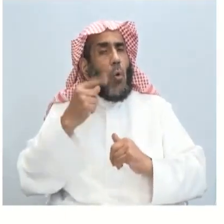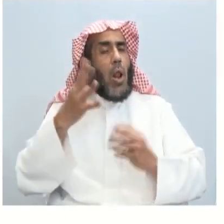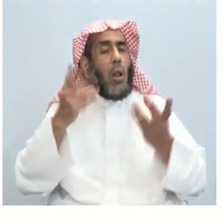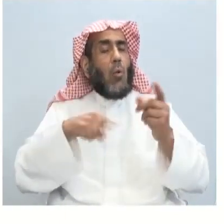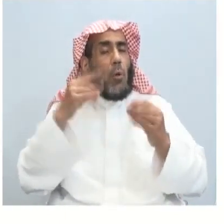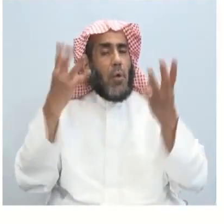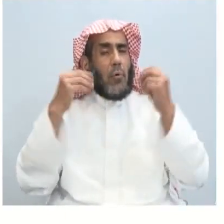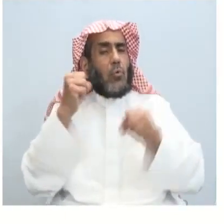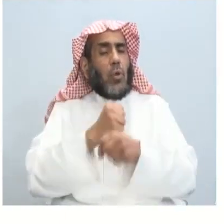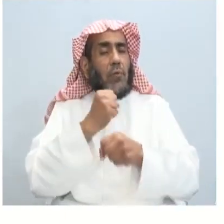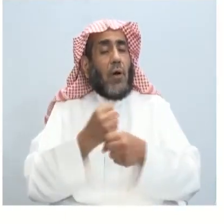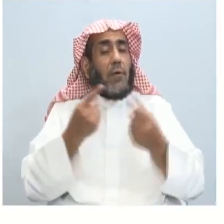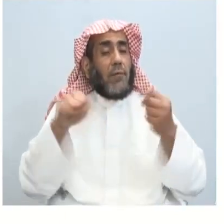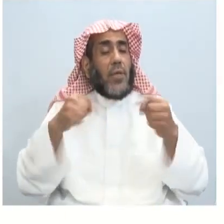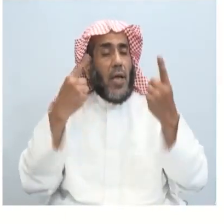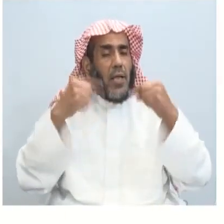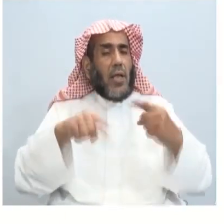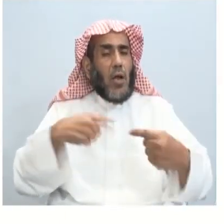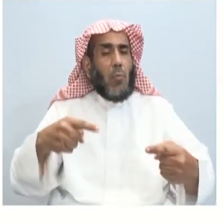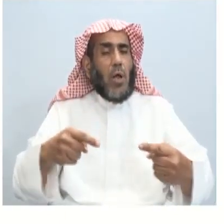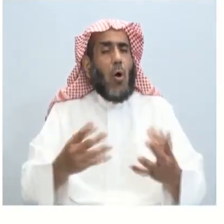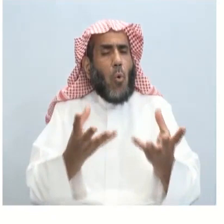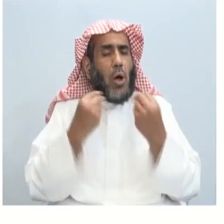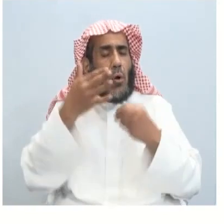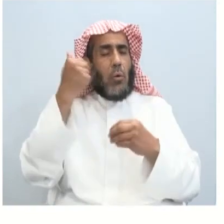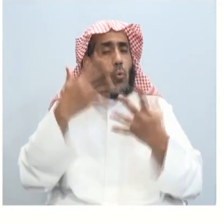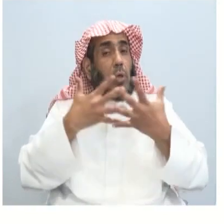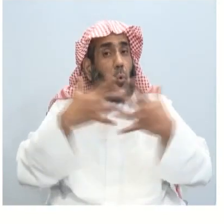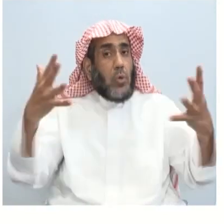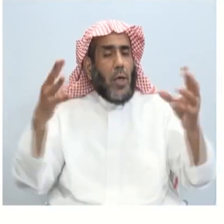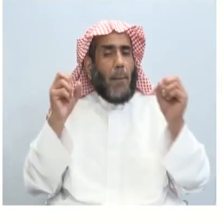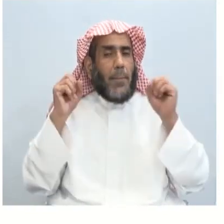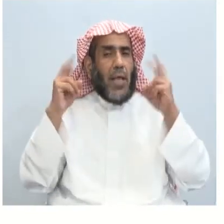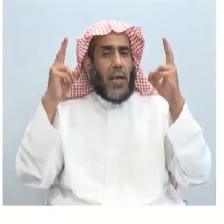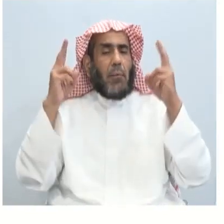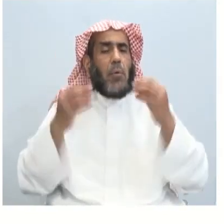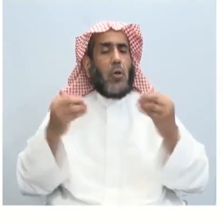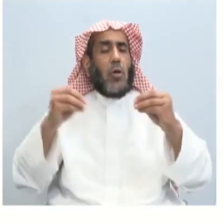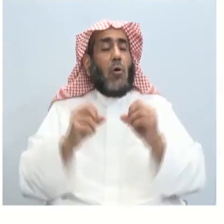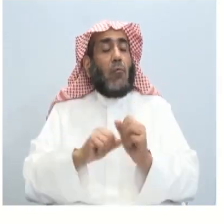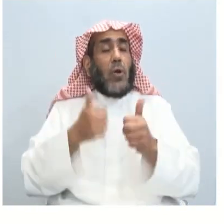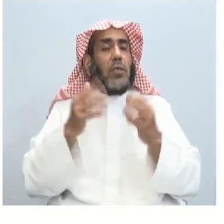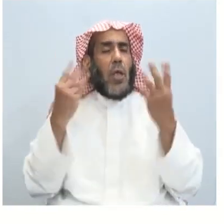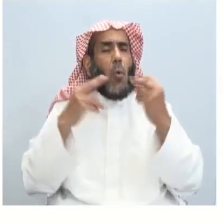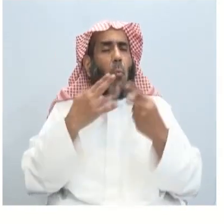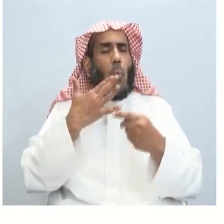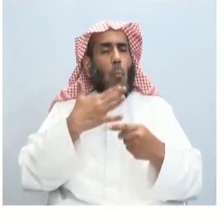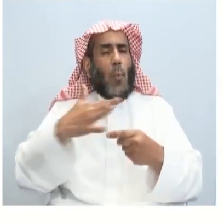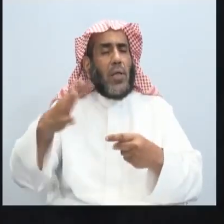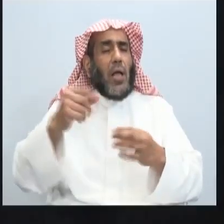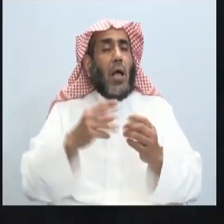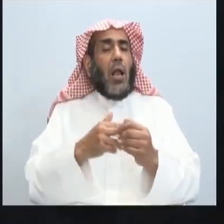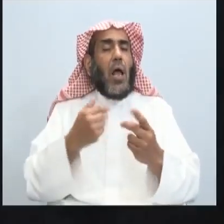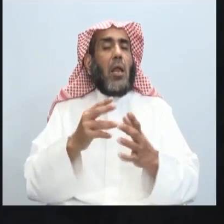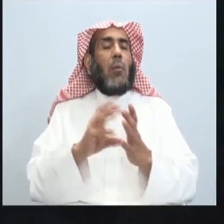ثم توظفها في حياتك اليوميه وتجيه نحو اكتساب الخبرات وتوسيع المدارك مما يزيد من فرص التعلم مدى الحياه هذا نموذج اختبار